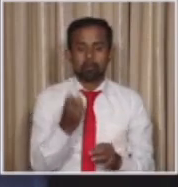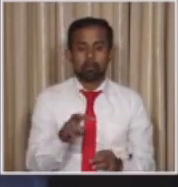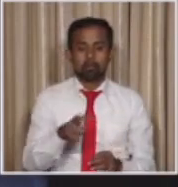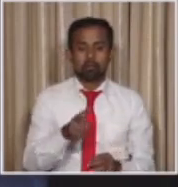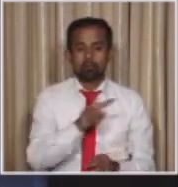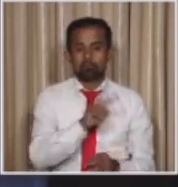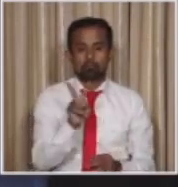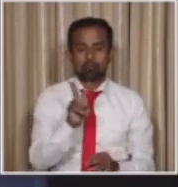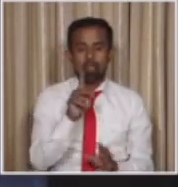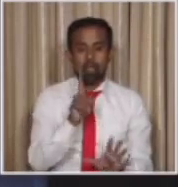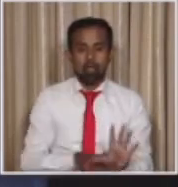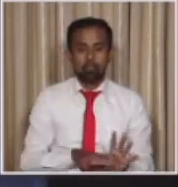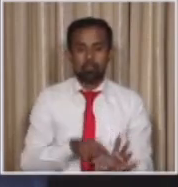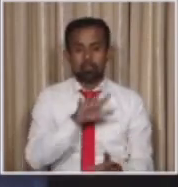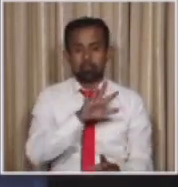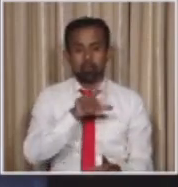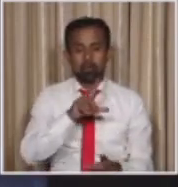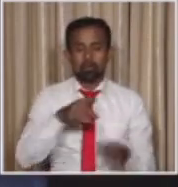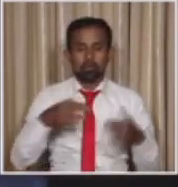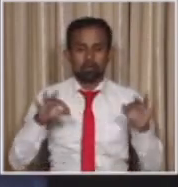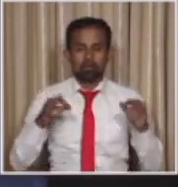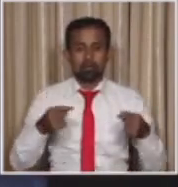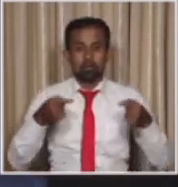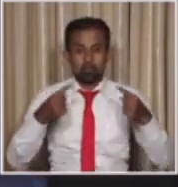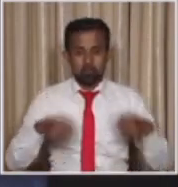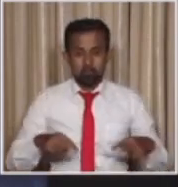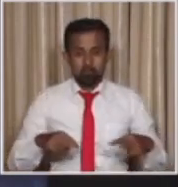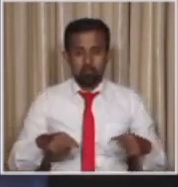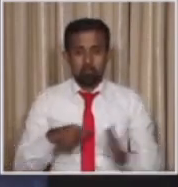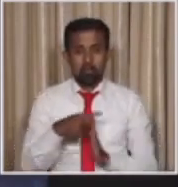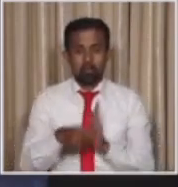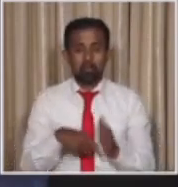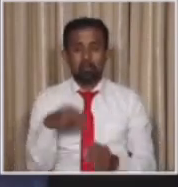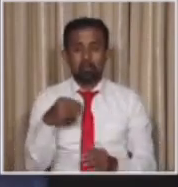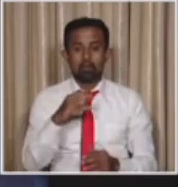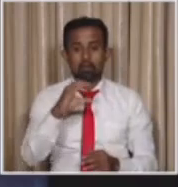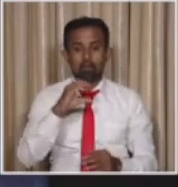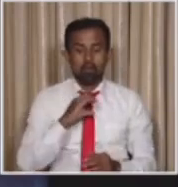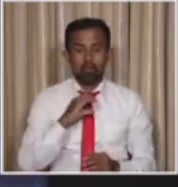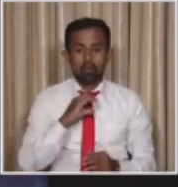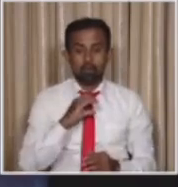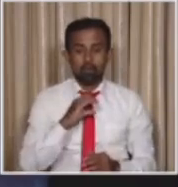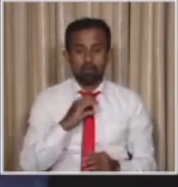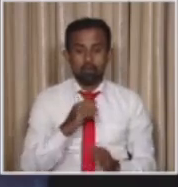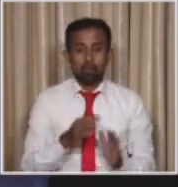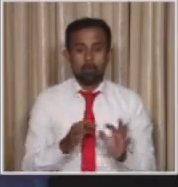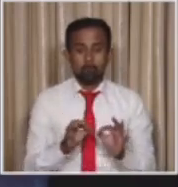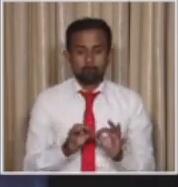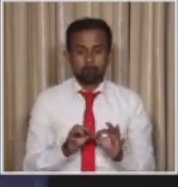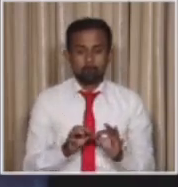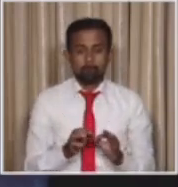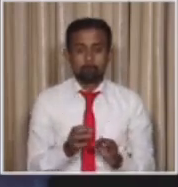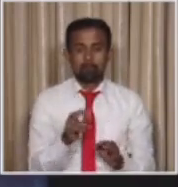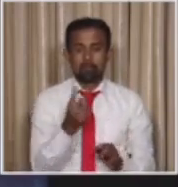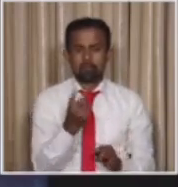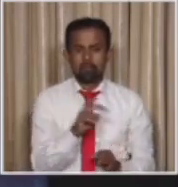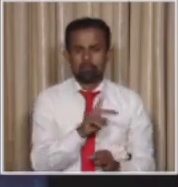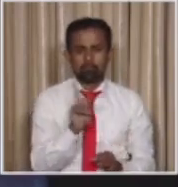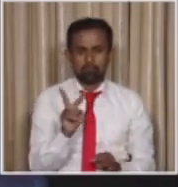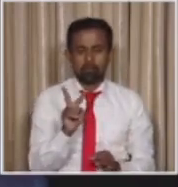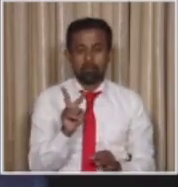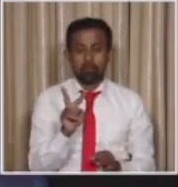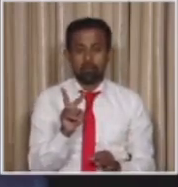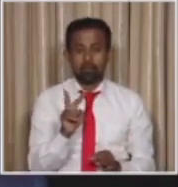2222යි. අවුරුදු 57ක් නිදහසෙන් පස්සේ මේ රට ණය ආරම්භ තිබුණේ අවුරුදු 57ට රුපියල් බිලියන 2222ක